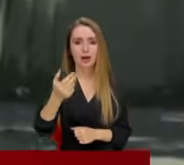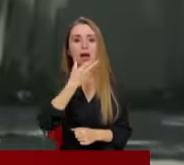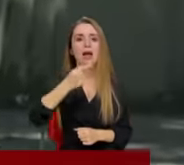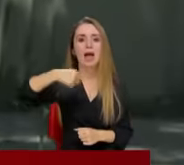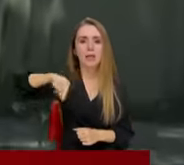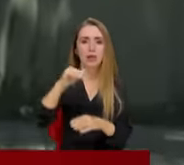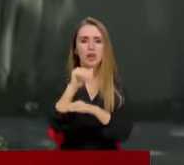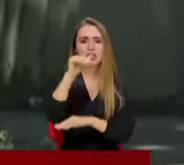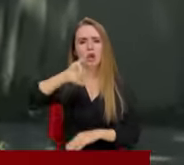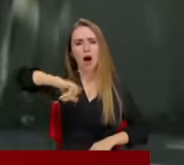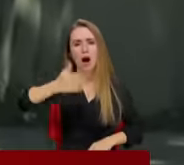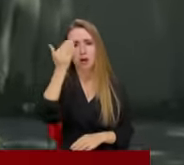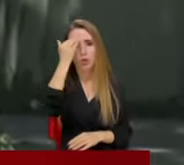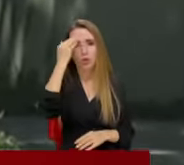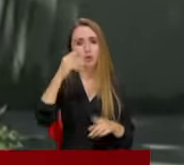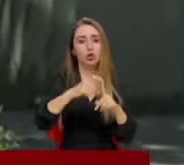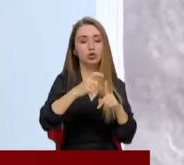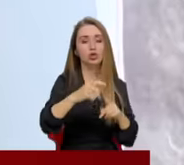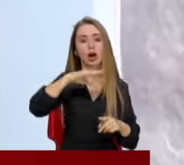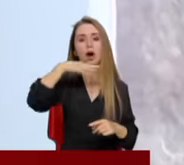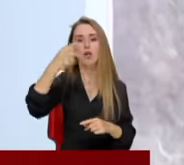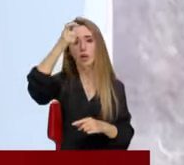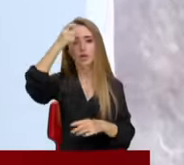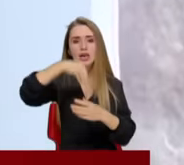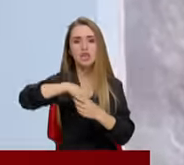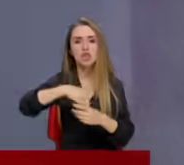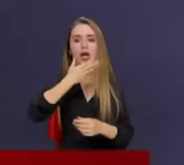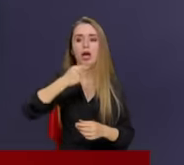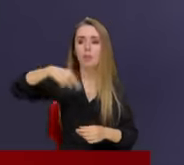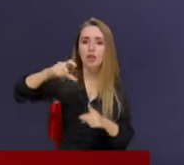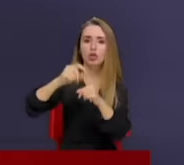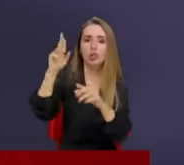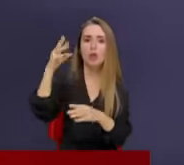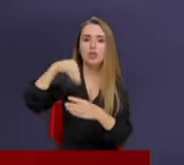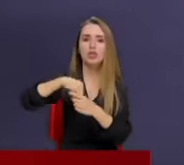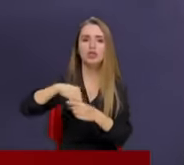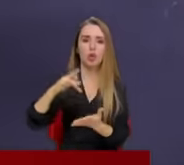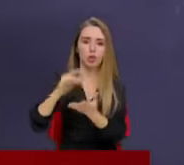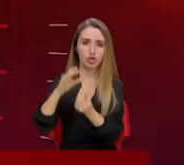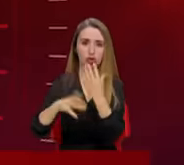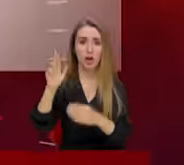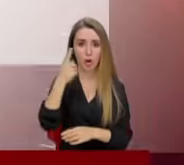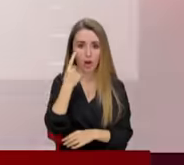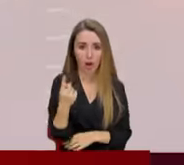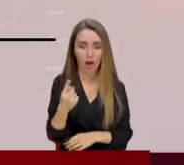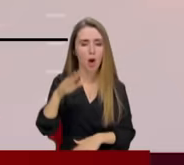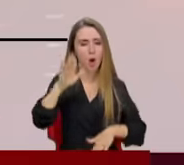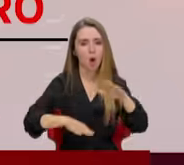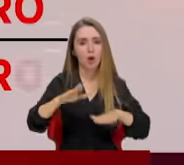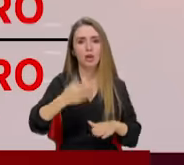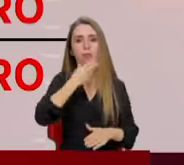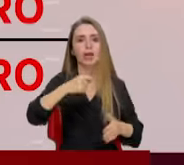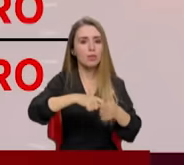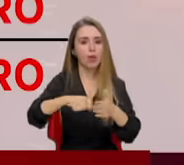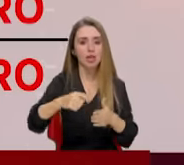Emeklilerin yaşadığı yoksulluk, DİSKAR'ın Avrupa ve Türkiye'deki emeklilerin durumu raporunda ortaya kondu. Rapora göre ortalama emekli